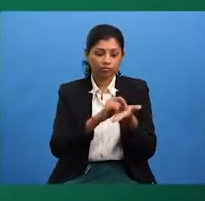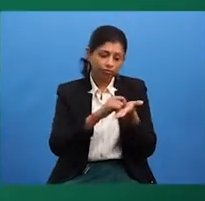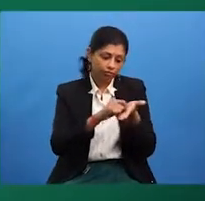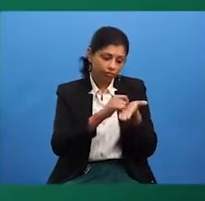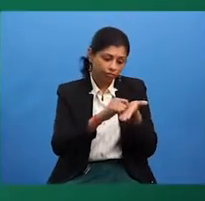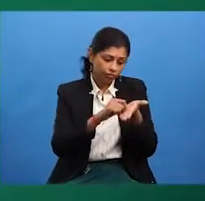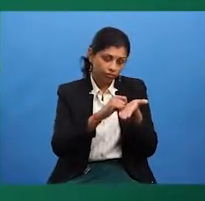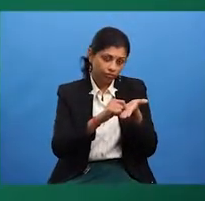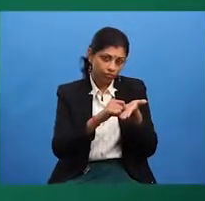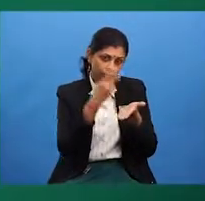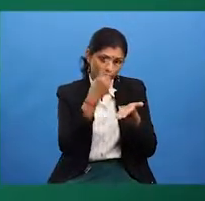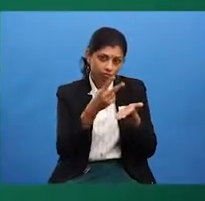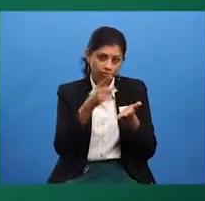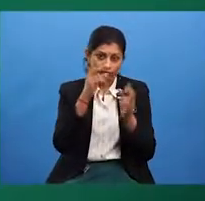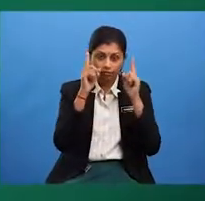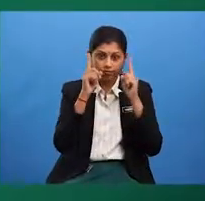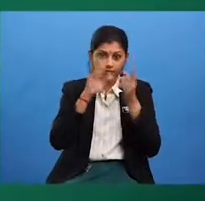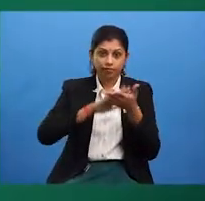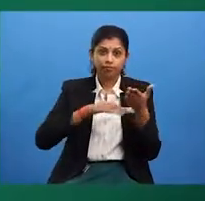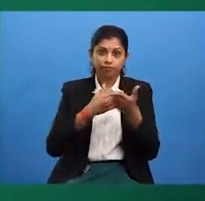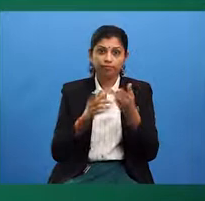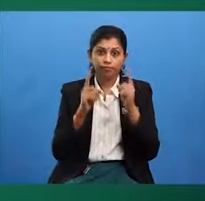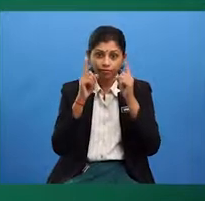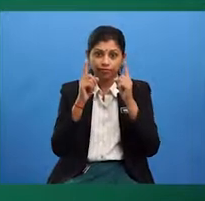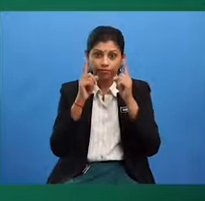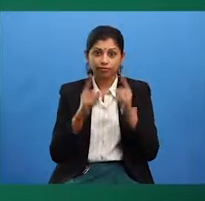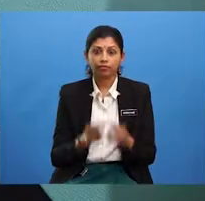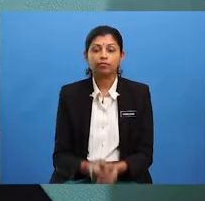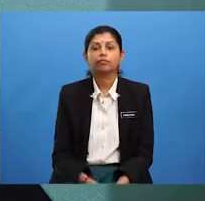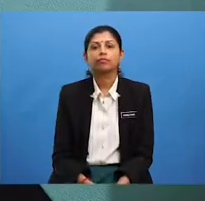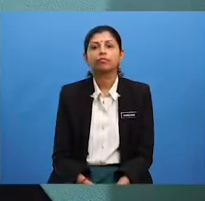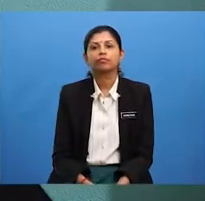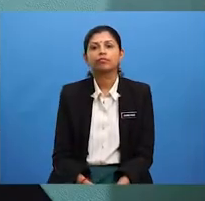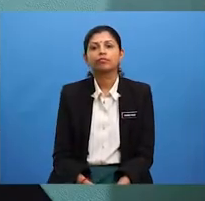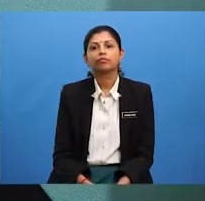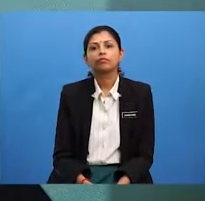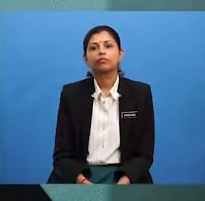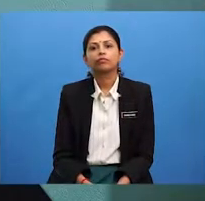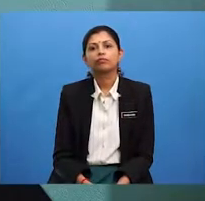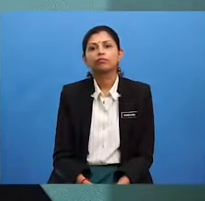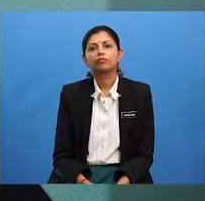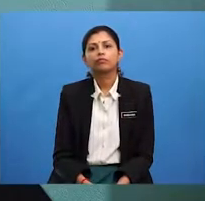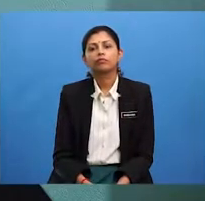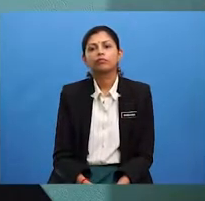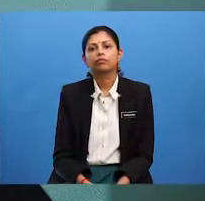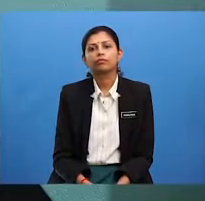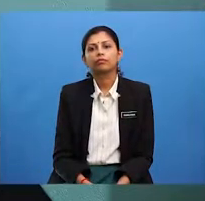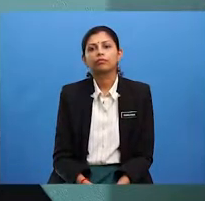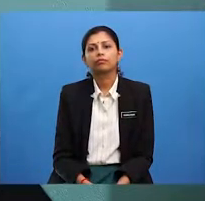ke dalam jadual yang disediakan. Mari kita lihat kehadiran titisan air di